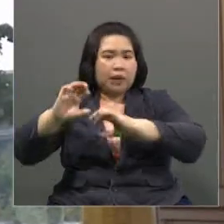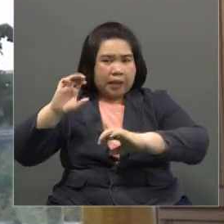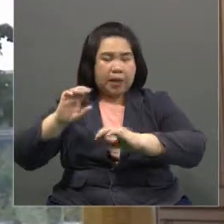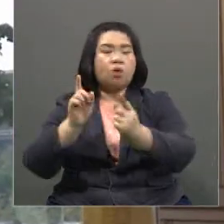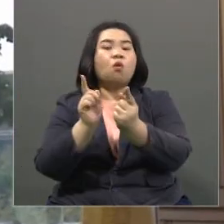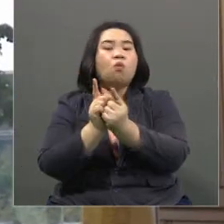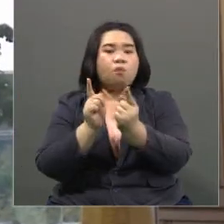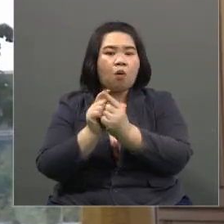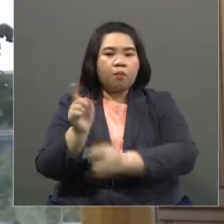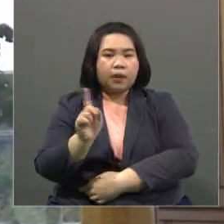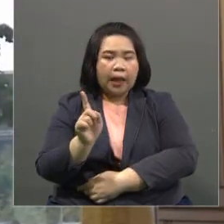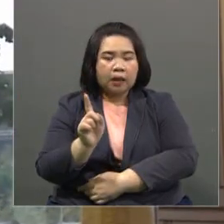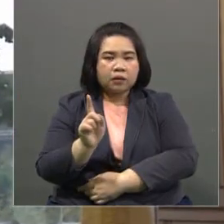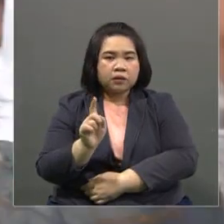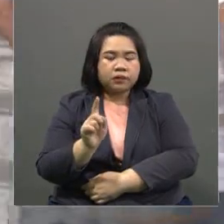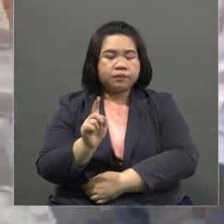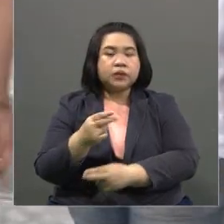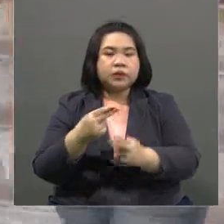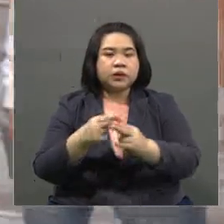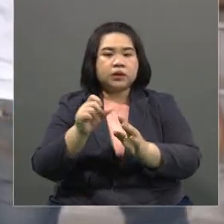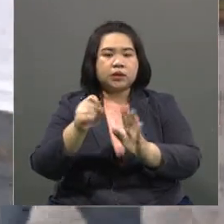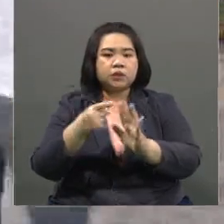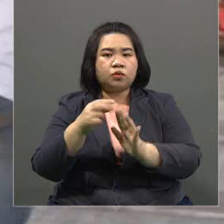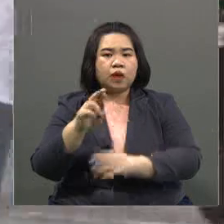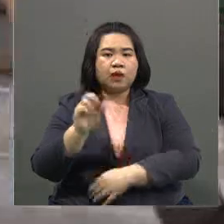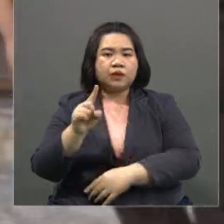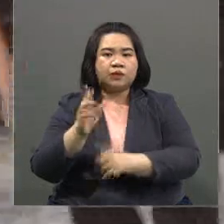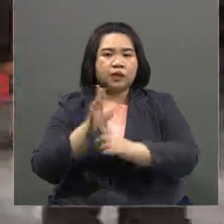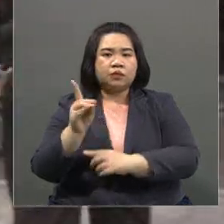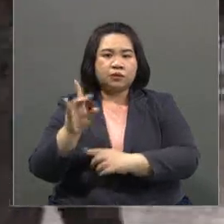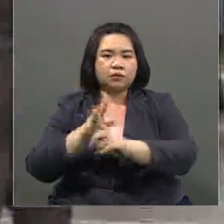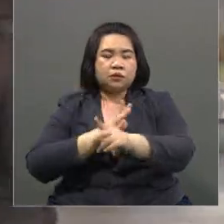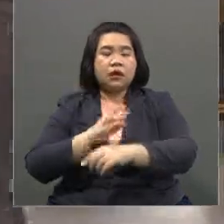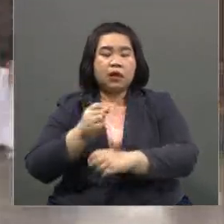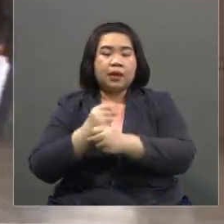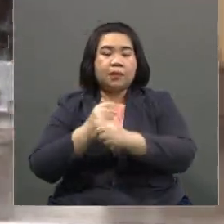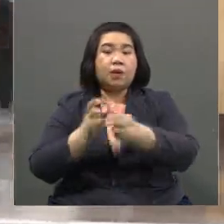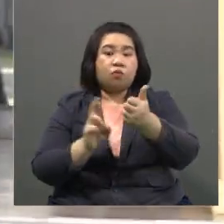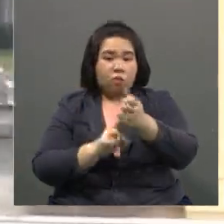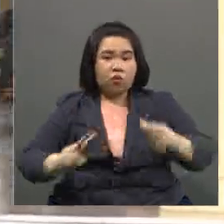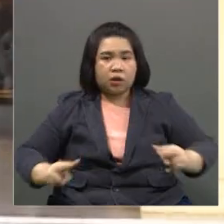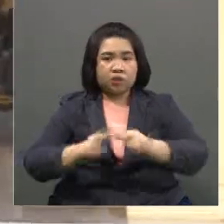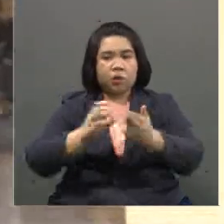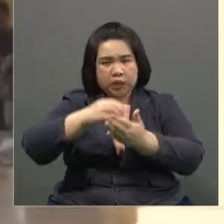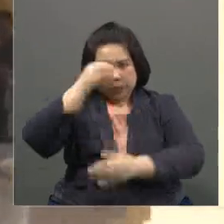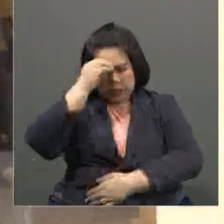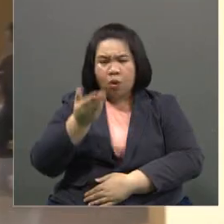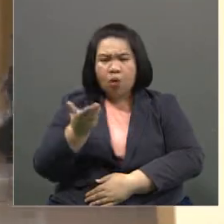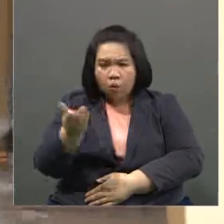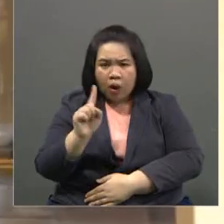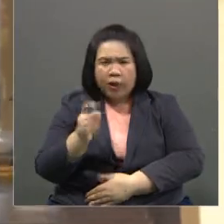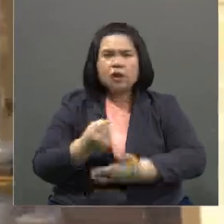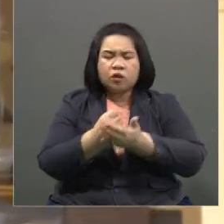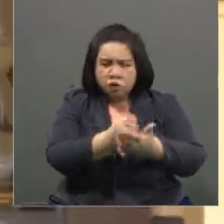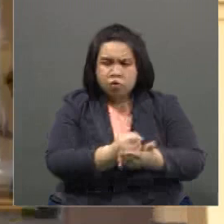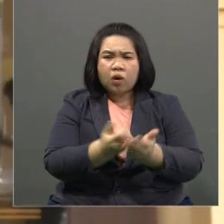ฮะเมื่อวานนี้นายสุรศักดิ์พันเจริญวรกุลค่ะรัฐมนตรีช่วยว่าการกระทรวงศึกษาธิการเพื่อประสานขอความช่วยเหลือน้องผู้เสียหาย